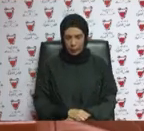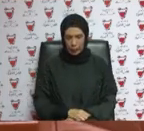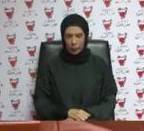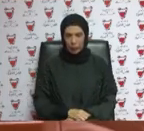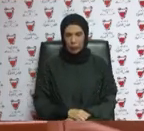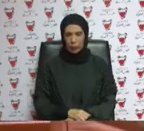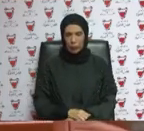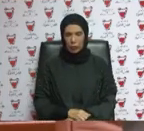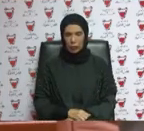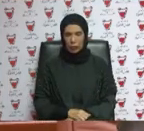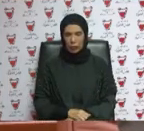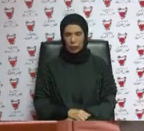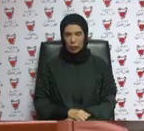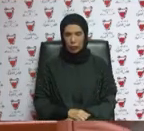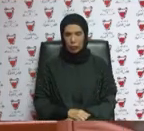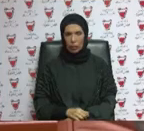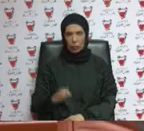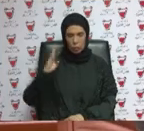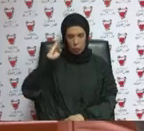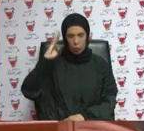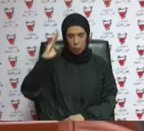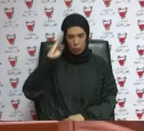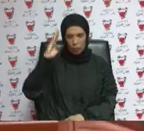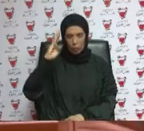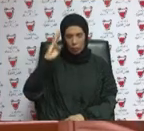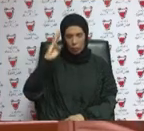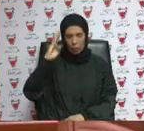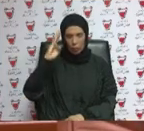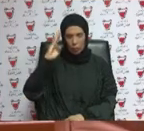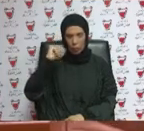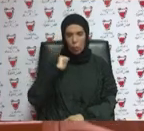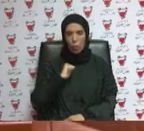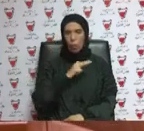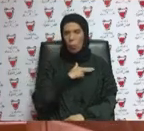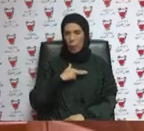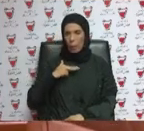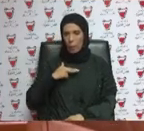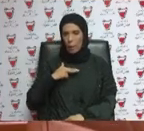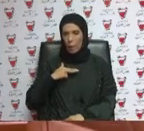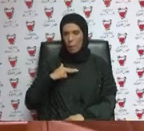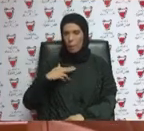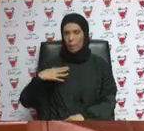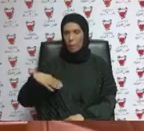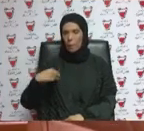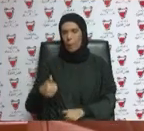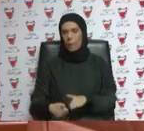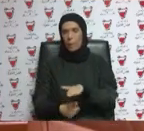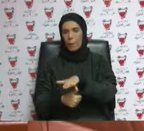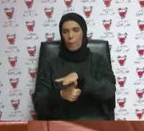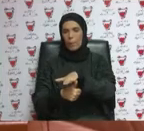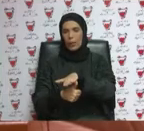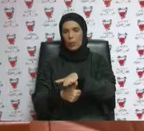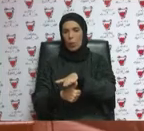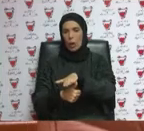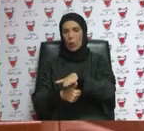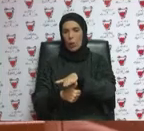اليوم معالي الرئيس أنا طبعا أشكر الحكومة الموقرة بقيادة سمو الأمير خليفة على ما